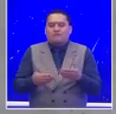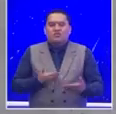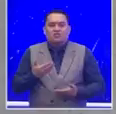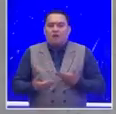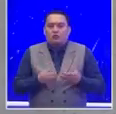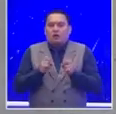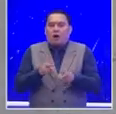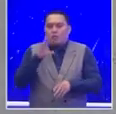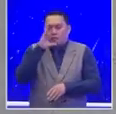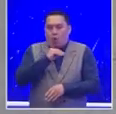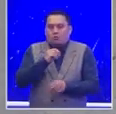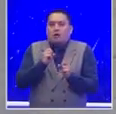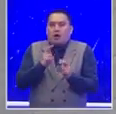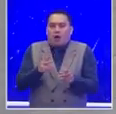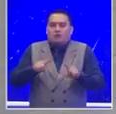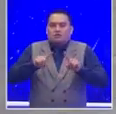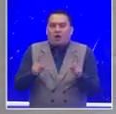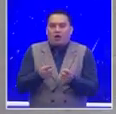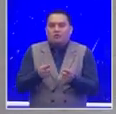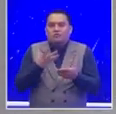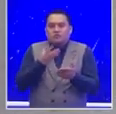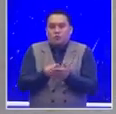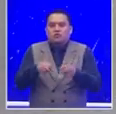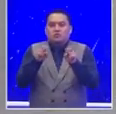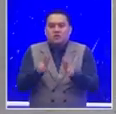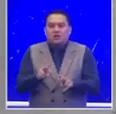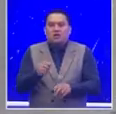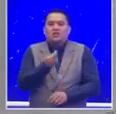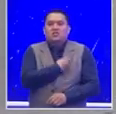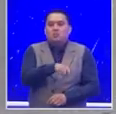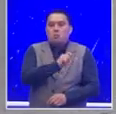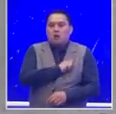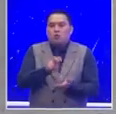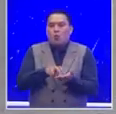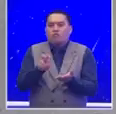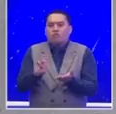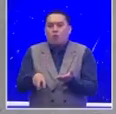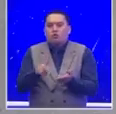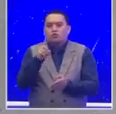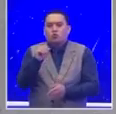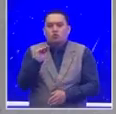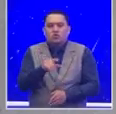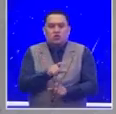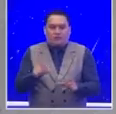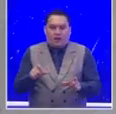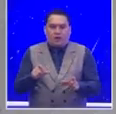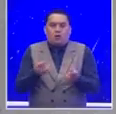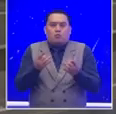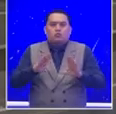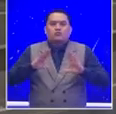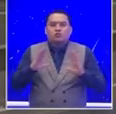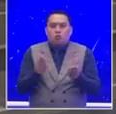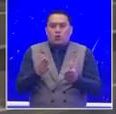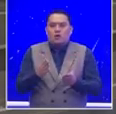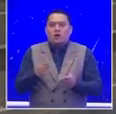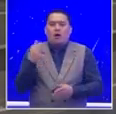существование. Многим приходится сокращать свой штат. В Испании с середины марта уволены сотни тысяч человек. В непростой ситуации